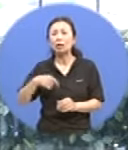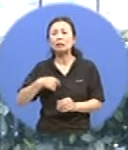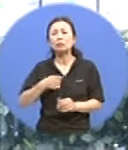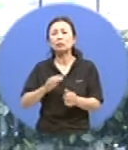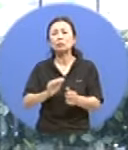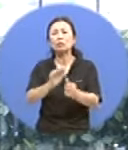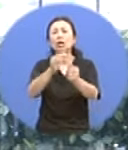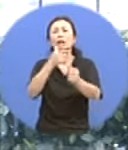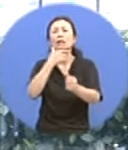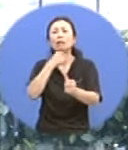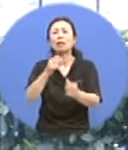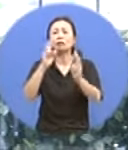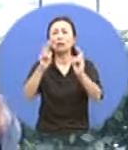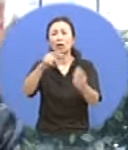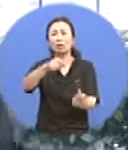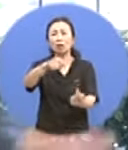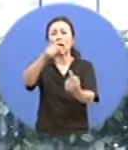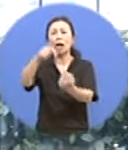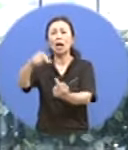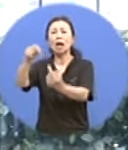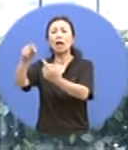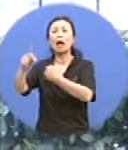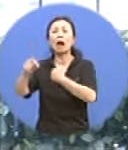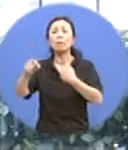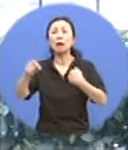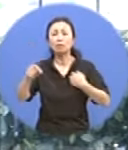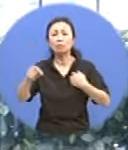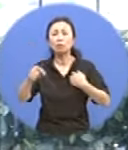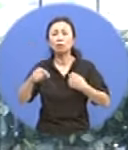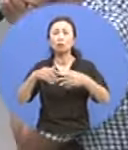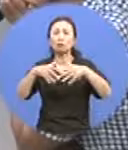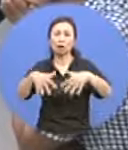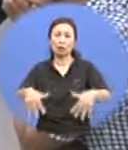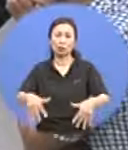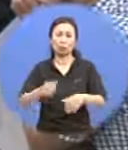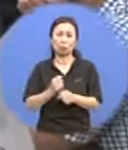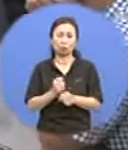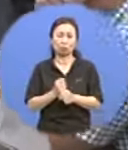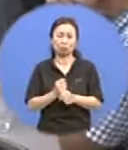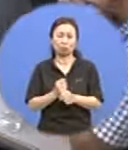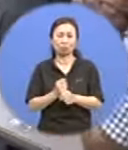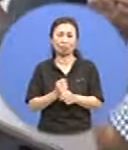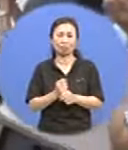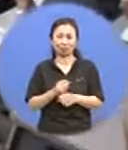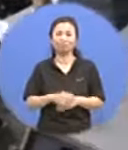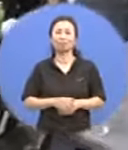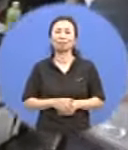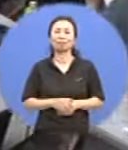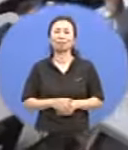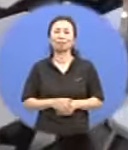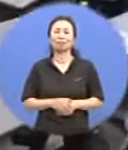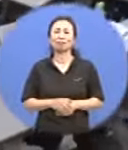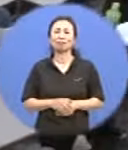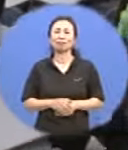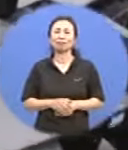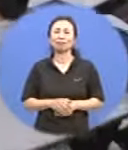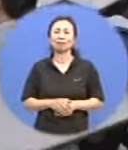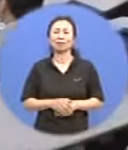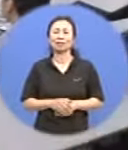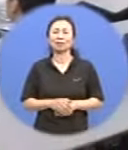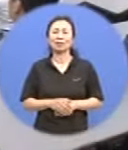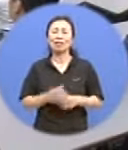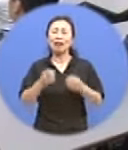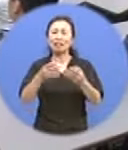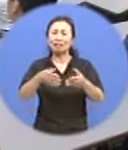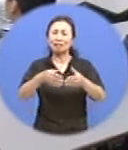を選んでもらえるような仕掛けを作ろうとしたんですね。 なるほどね。 全部リスクは 自分では到底かぶれないので